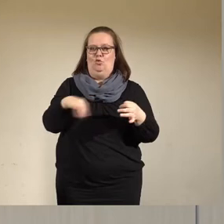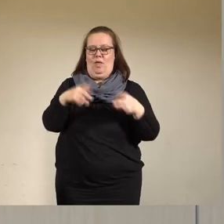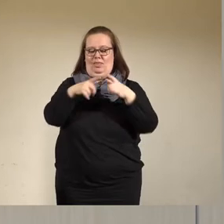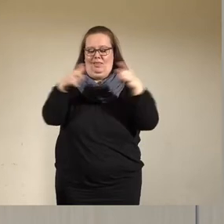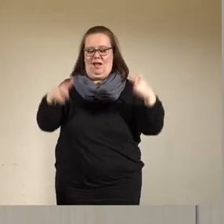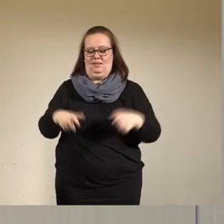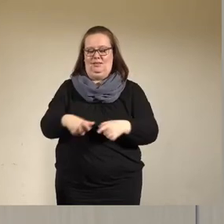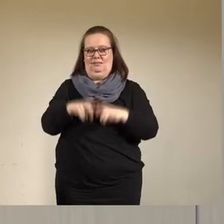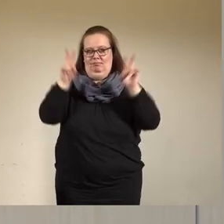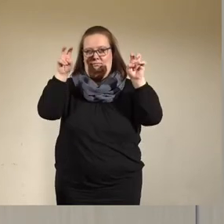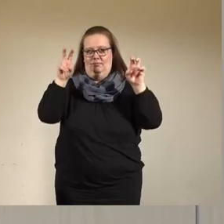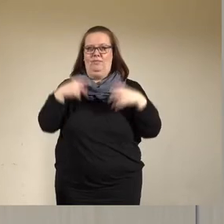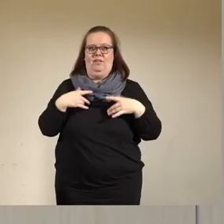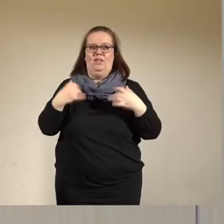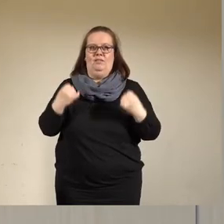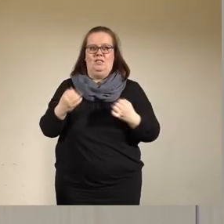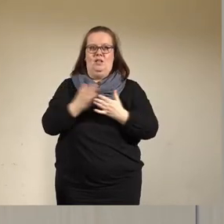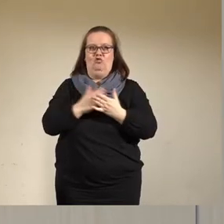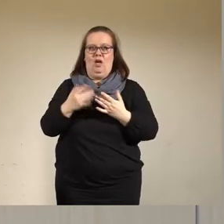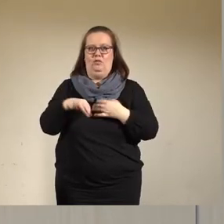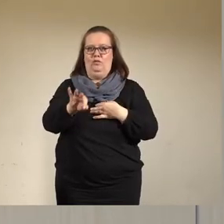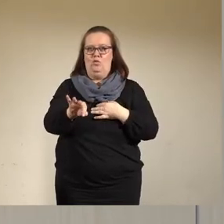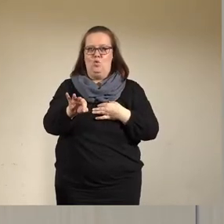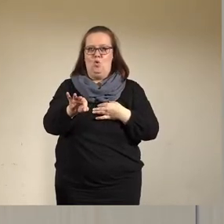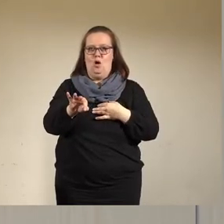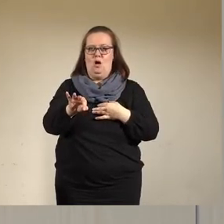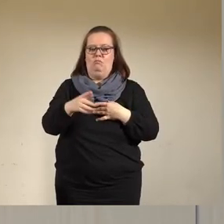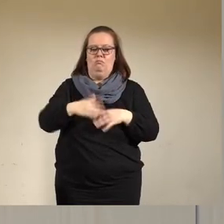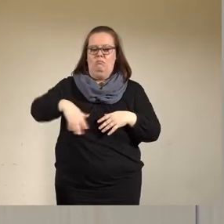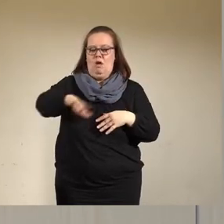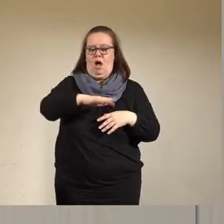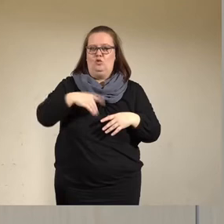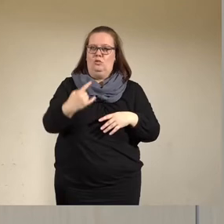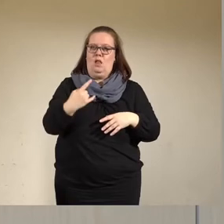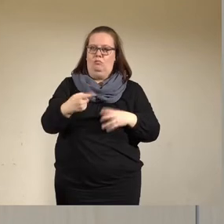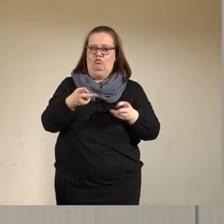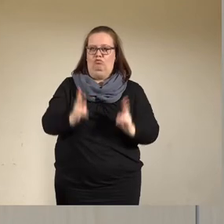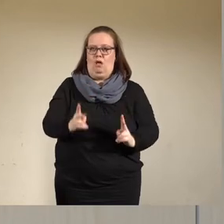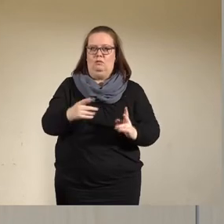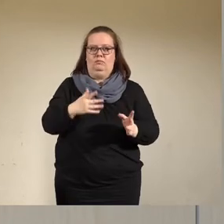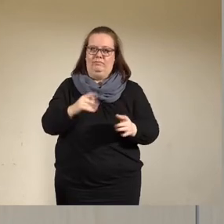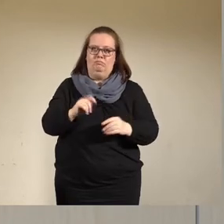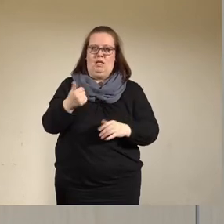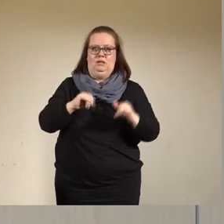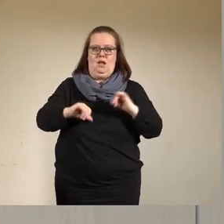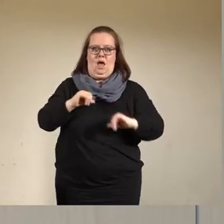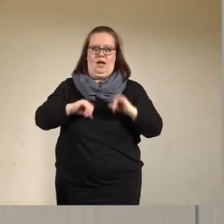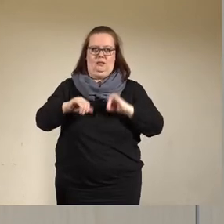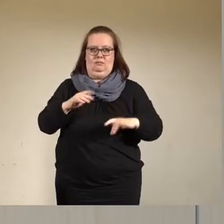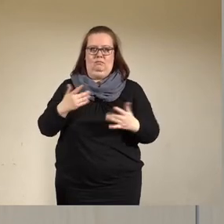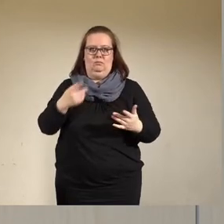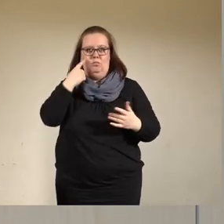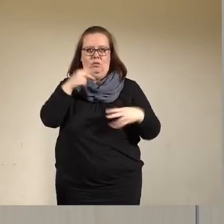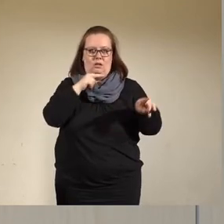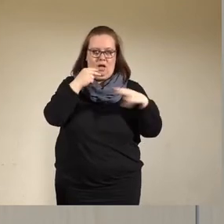ist und den wir festgelegt haben, für die Branchen, die in dieser Stadt gerade am meisten leiden. Und das ist